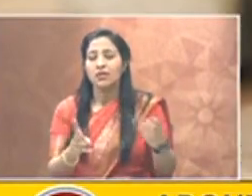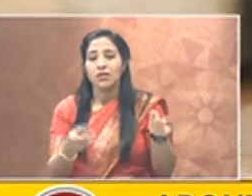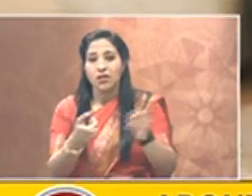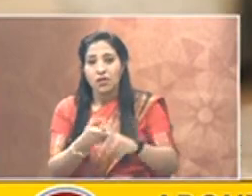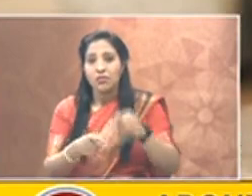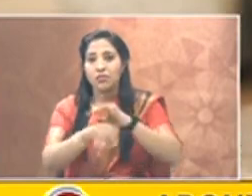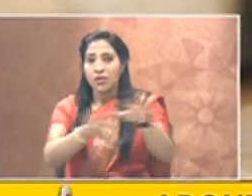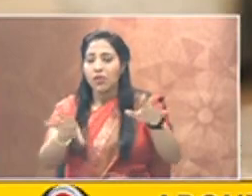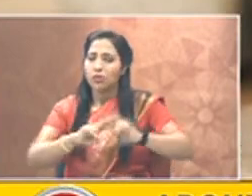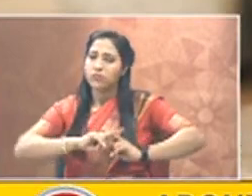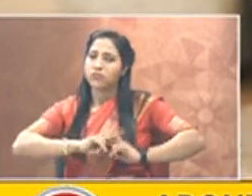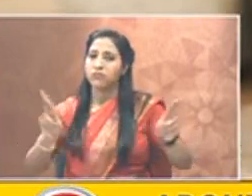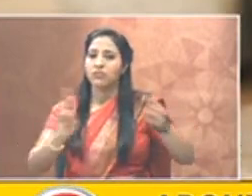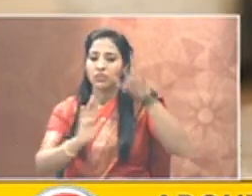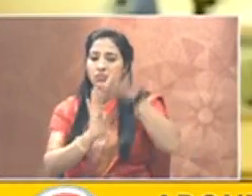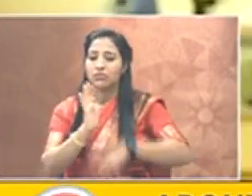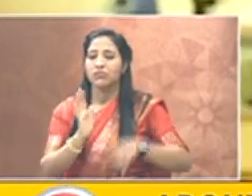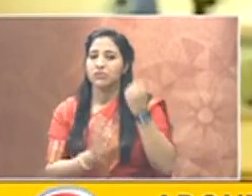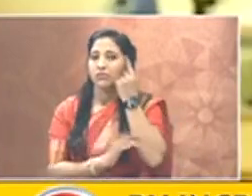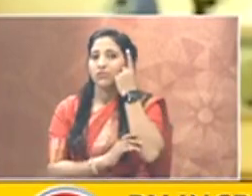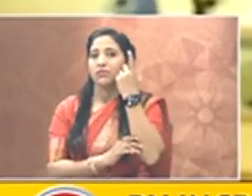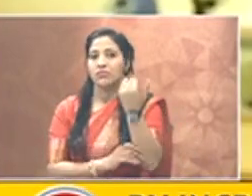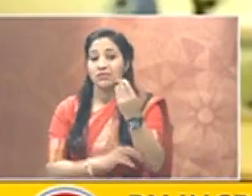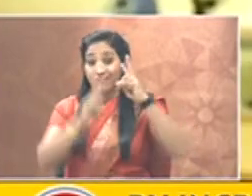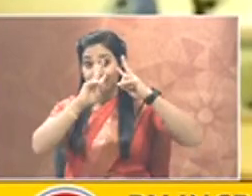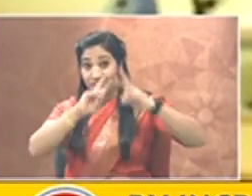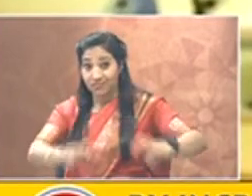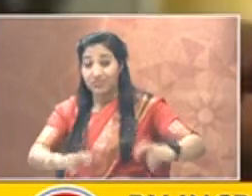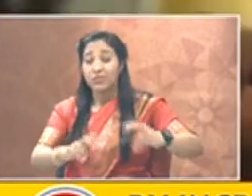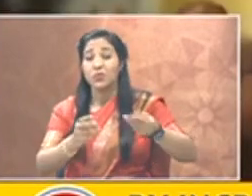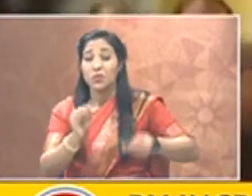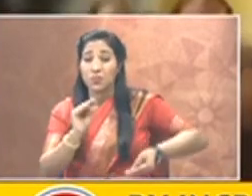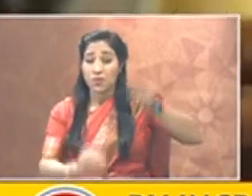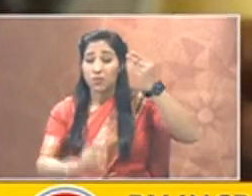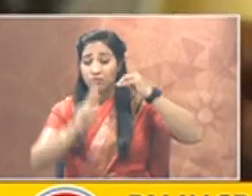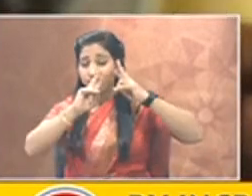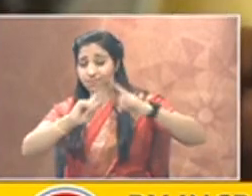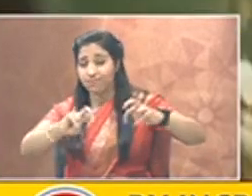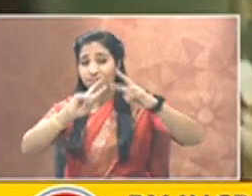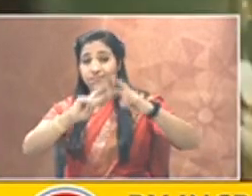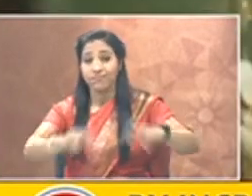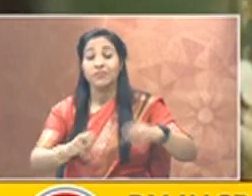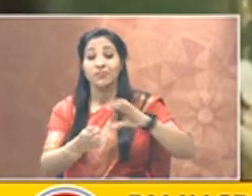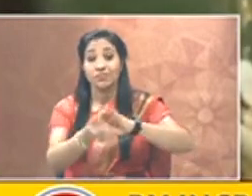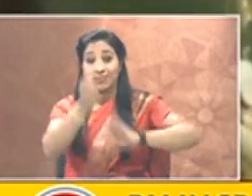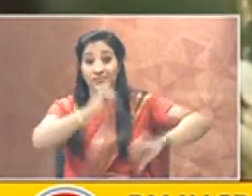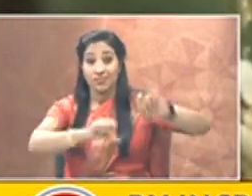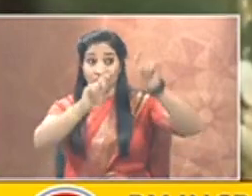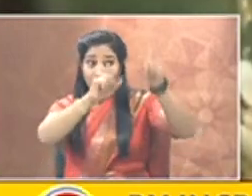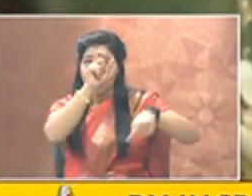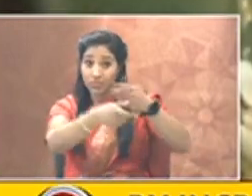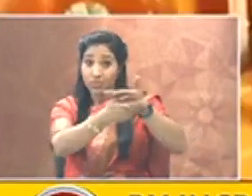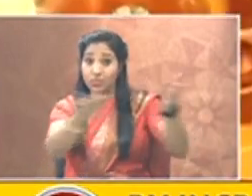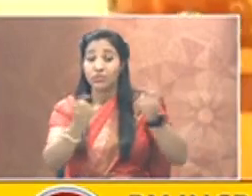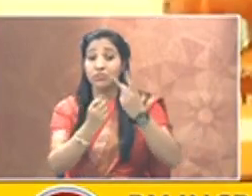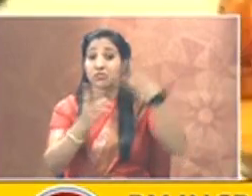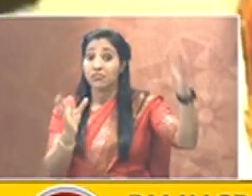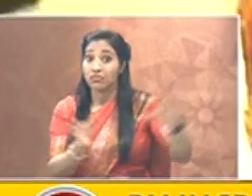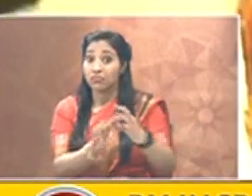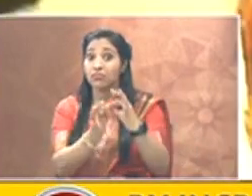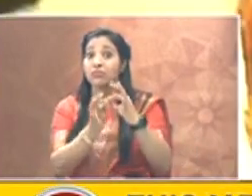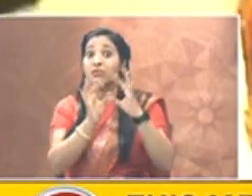की पूरी जानकारी मिल जाएगी। रिसर्च बढ़ने और कई वैज्ञानिकों के साथ साथ जुड़ने